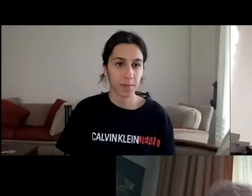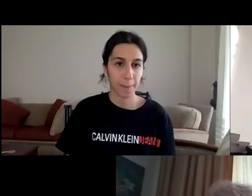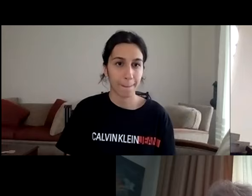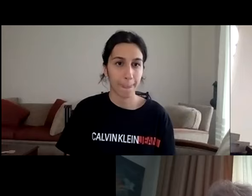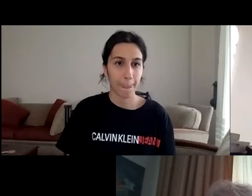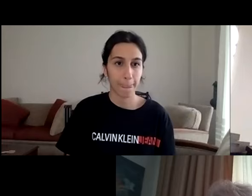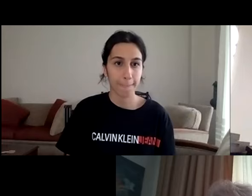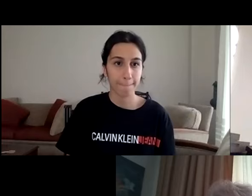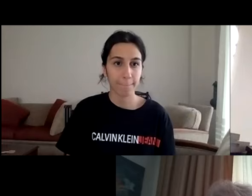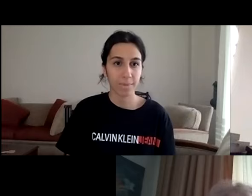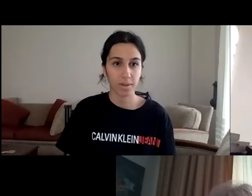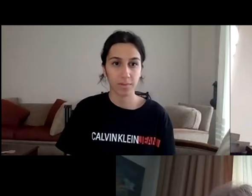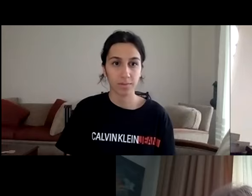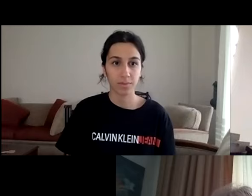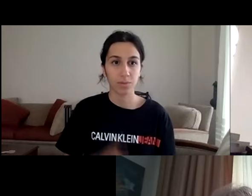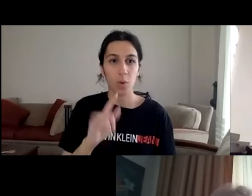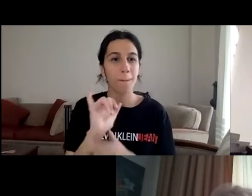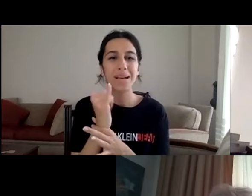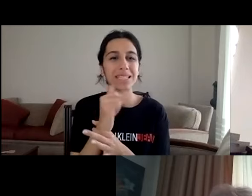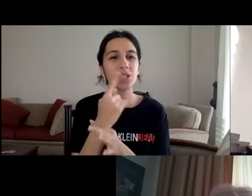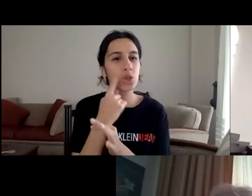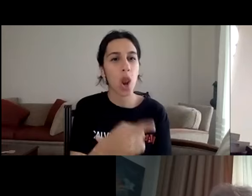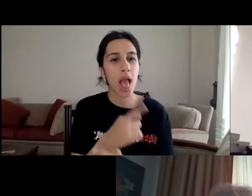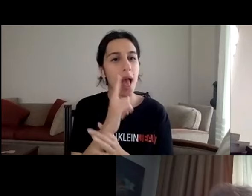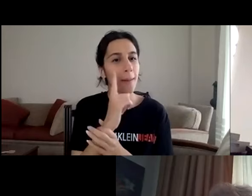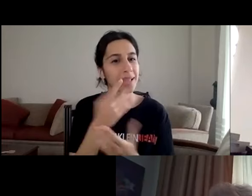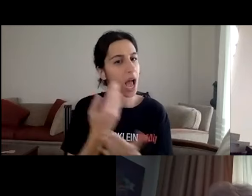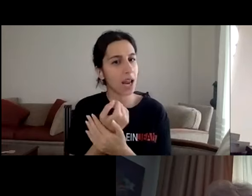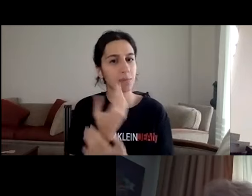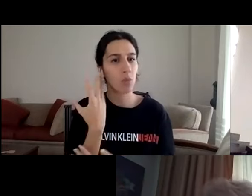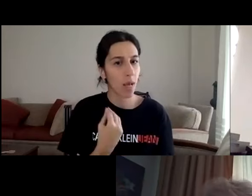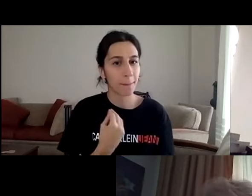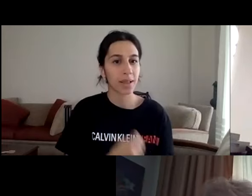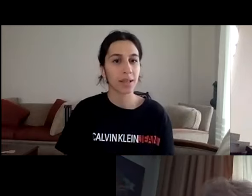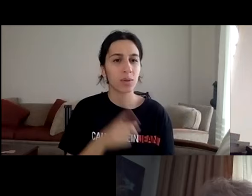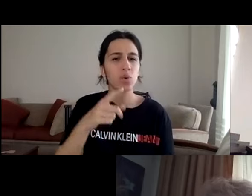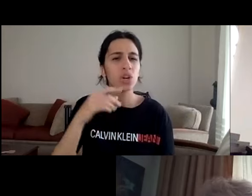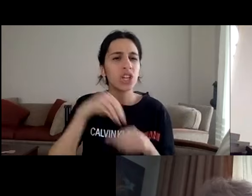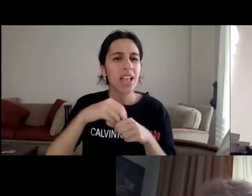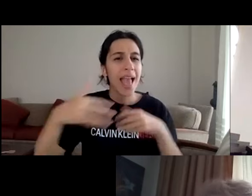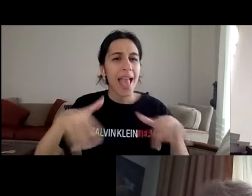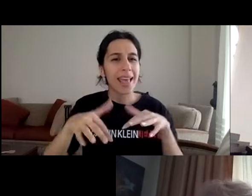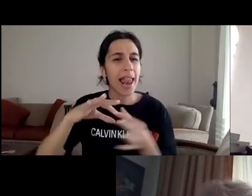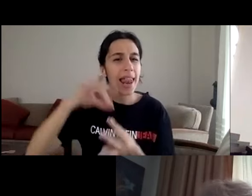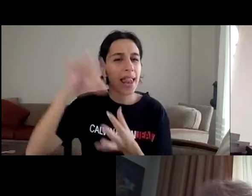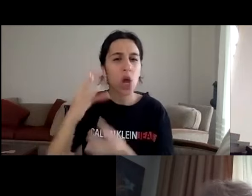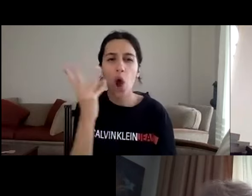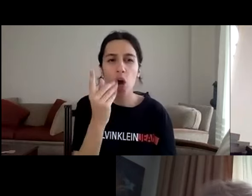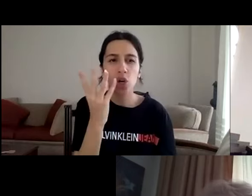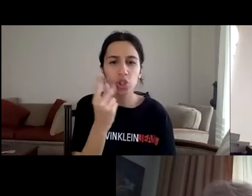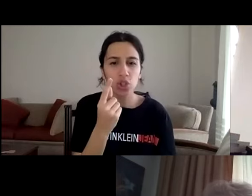de bence bir şey olabilir, aracı olabilir. Bunların içinde engelli bireylerin oranı ne yani, veya yeni